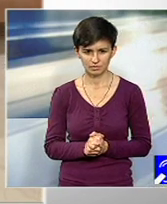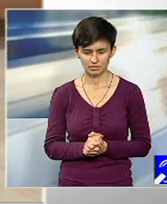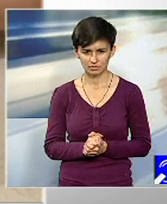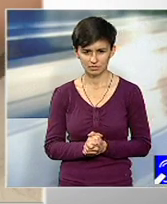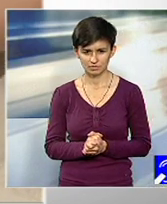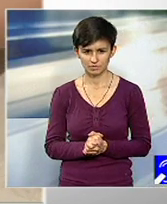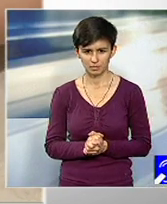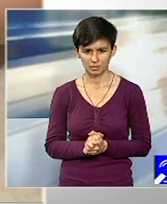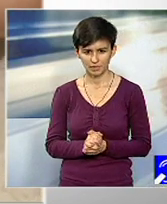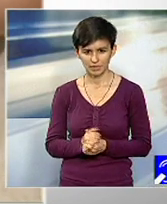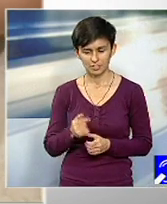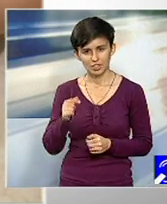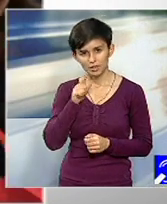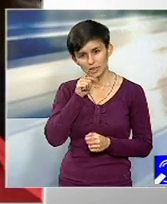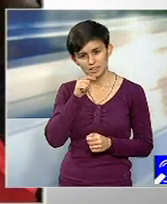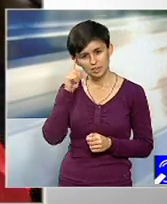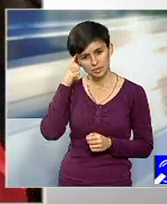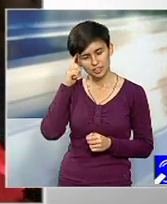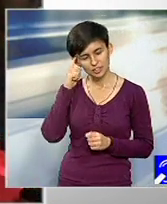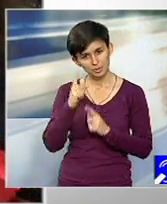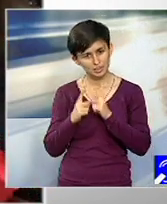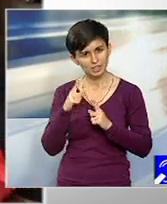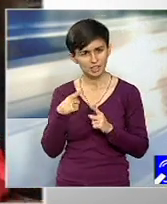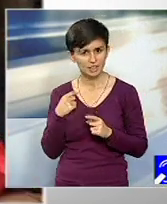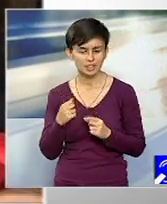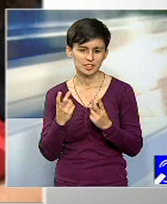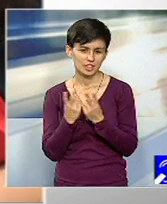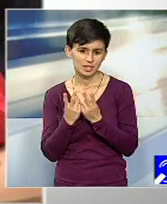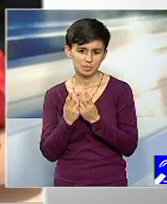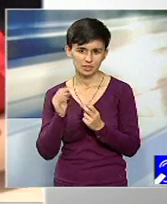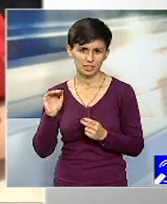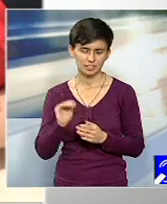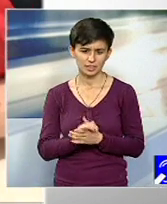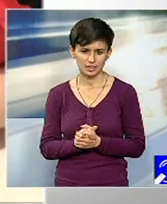Și acum Raluca pune de seama că avem sau nu avem consistența dorită. Acum